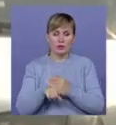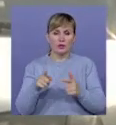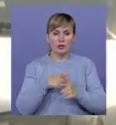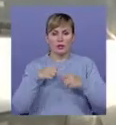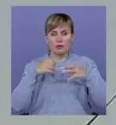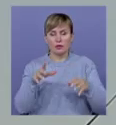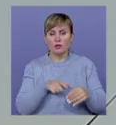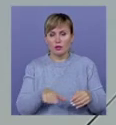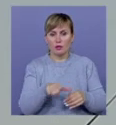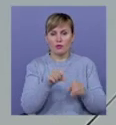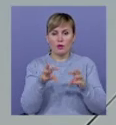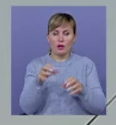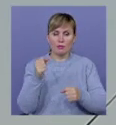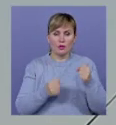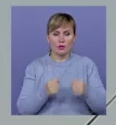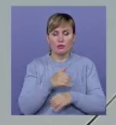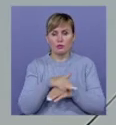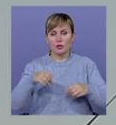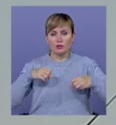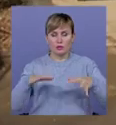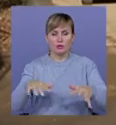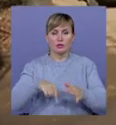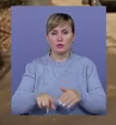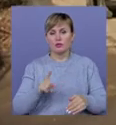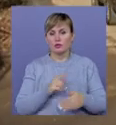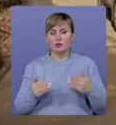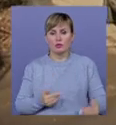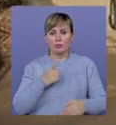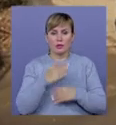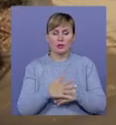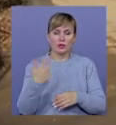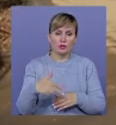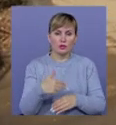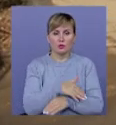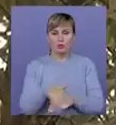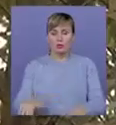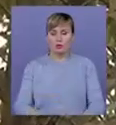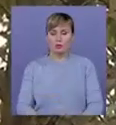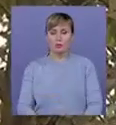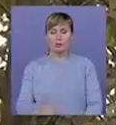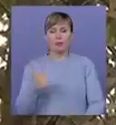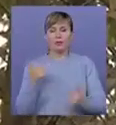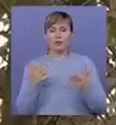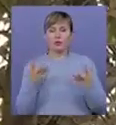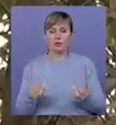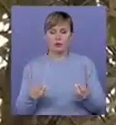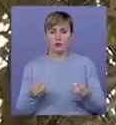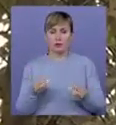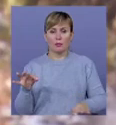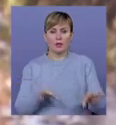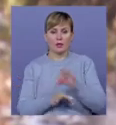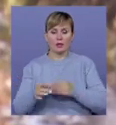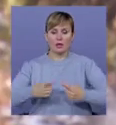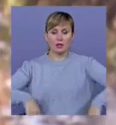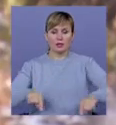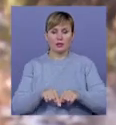освещая дорогу фарами машин. Уличного освещения здесь ждут жители почти 30 улиц. На сегодняшний день проектной